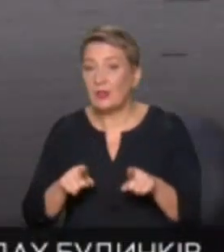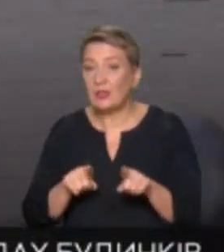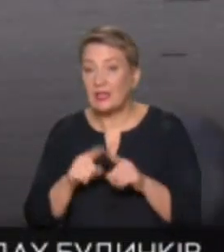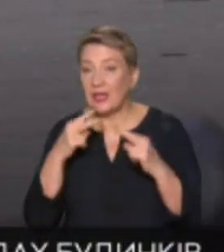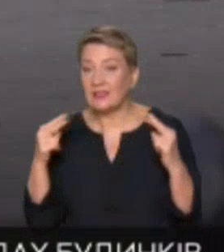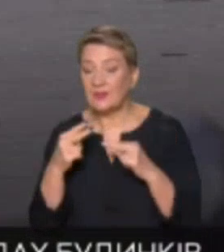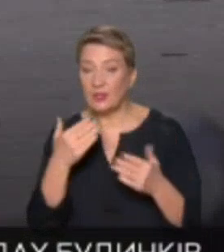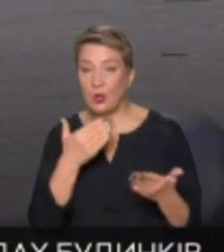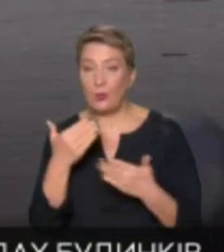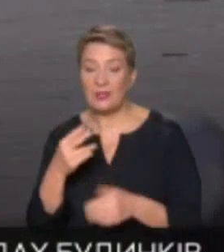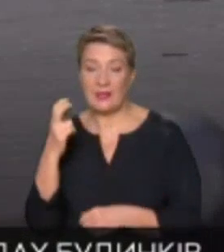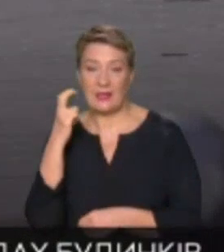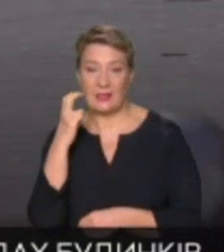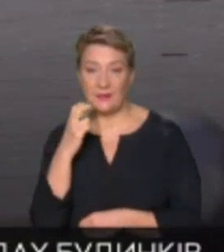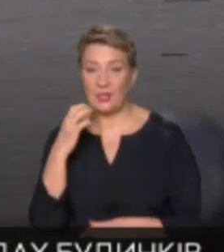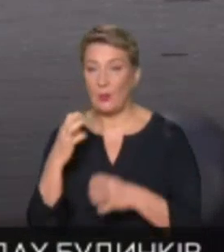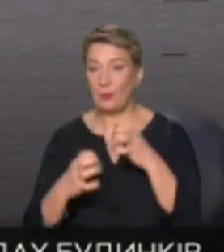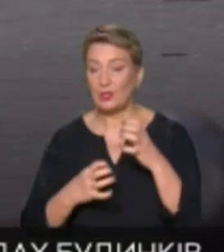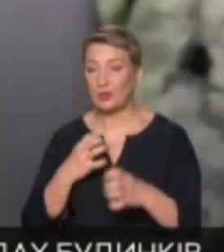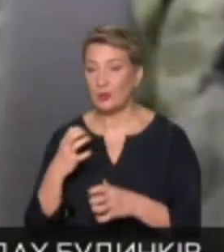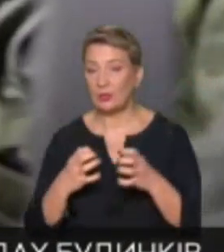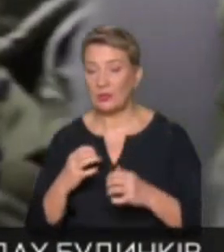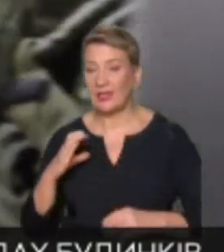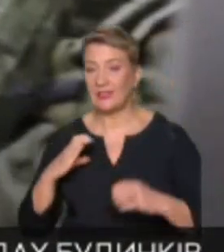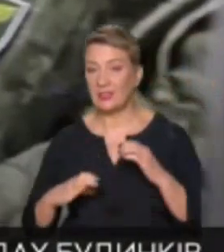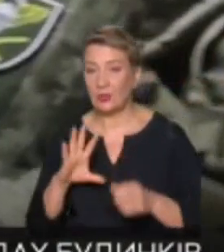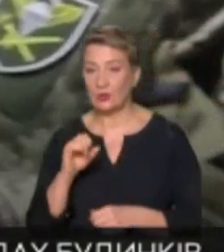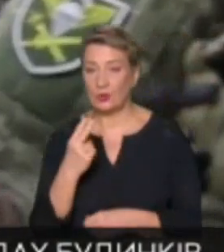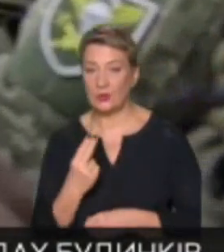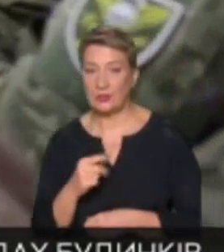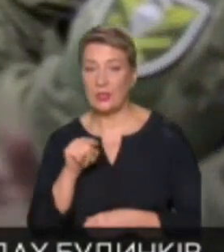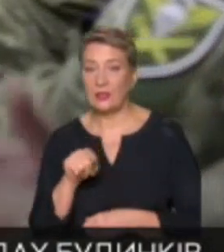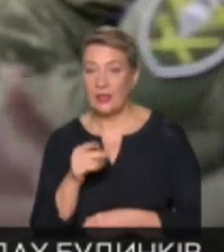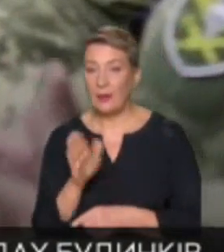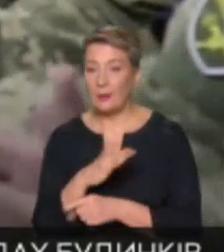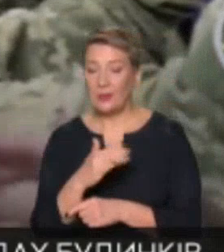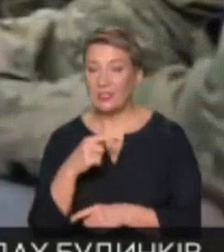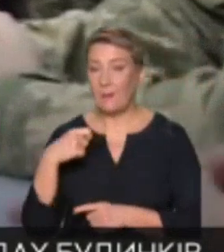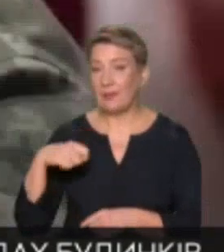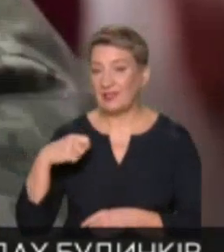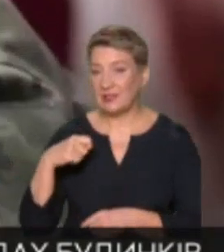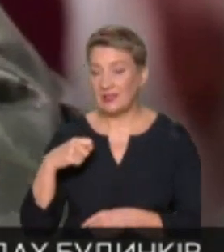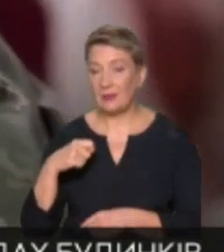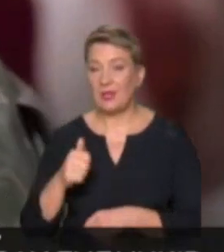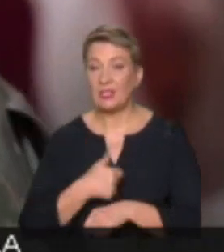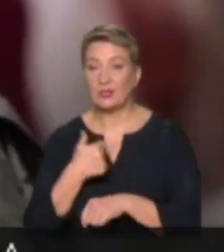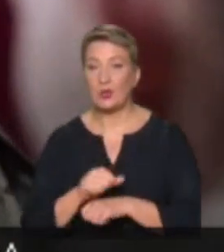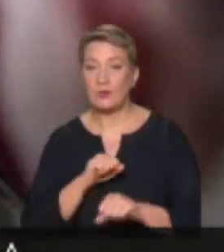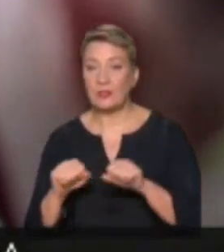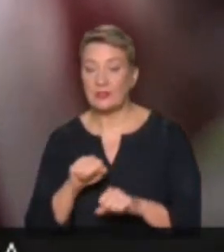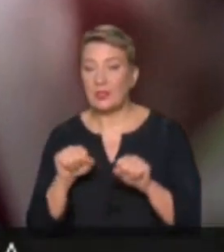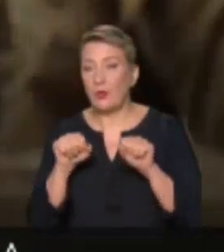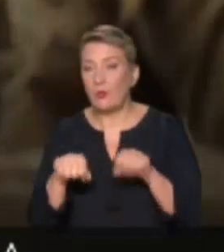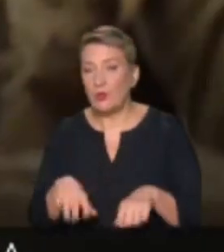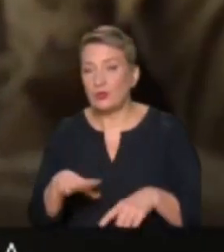опитування Київського міжнародного інституту соціології. У те, що між президентом Зеленським і головнокомандувачем Збройних сил можуть